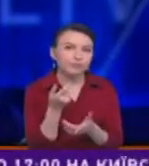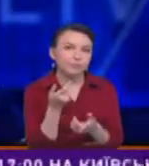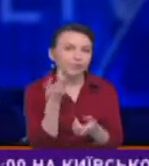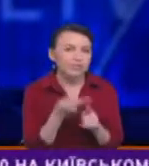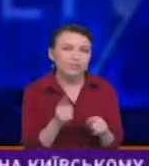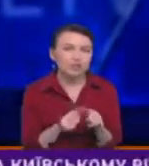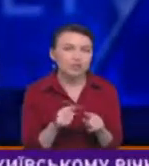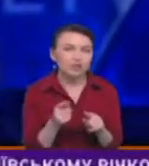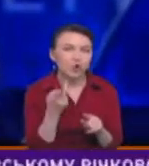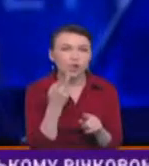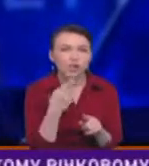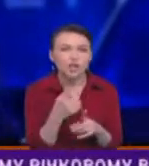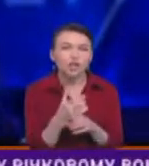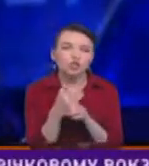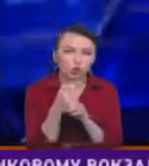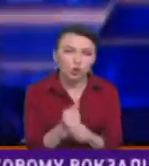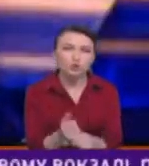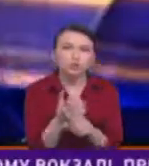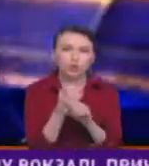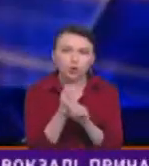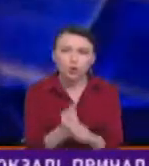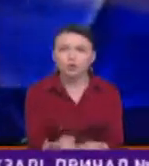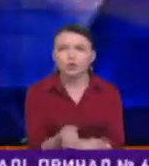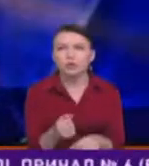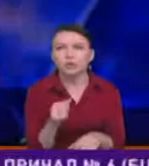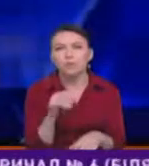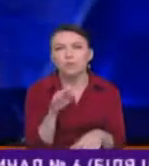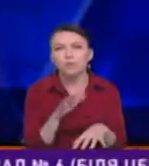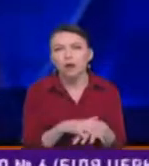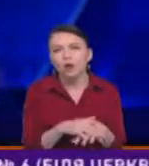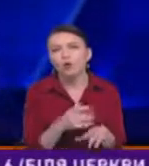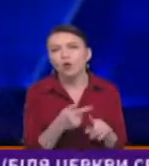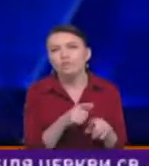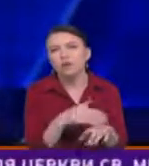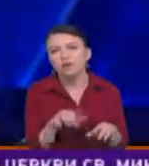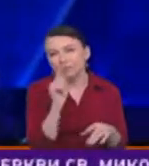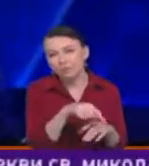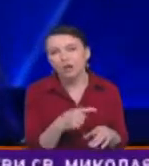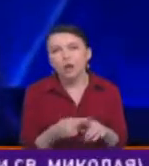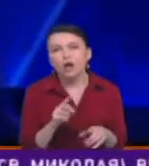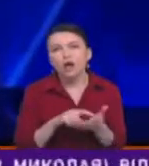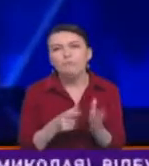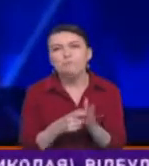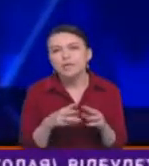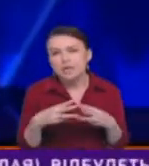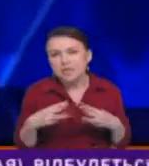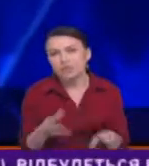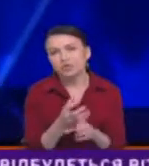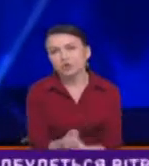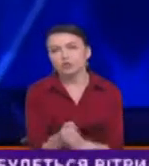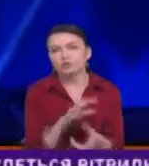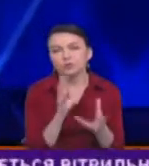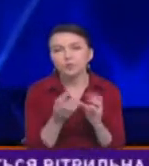завжди говорять. Говорять про скорочення штату Банкової, скорочення штату Кабміну, ну і, звичайно, що депутатського корпусу. Це